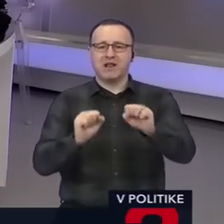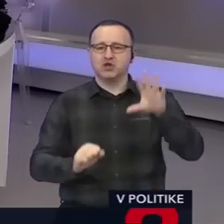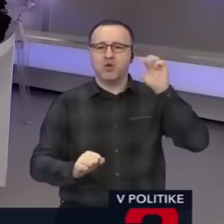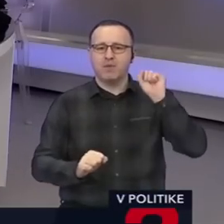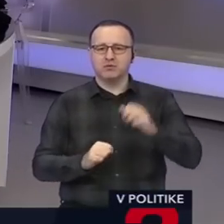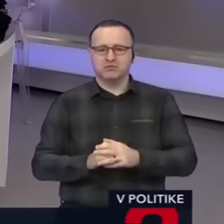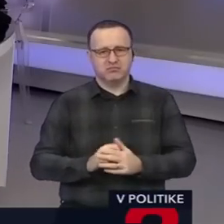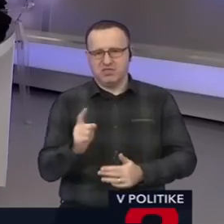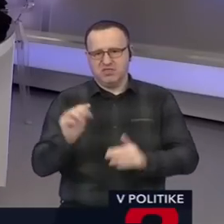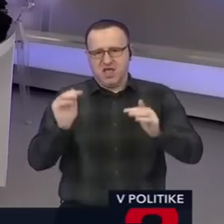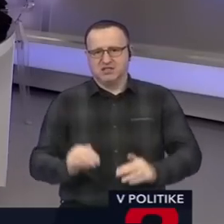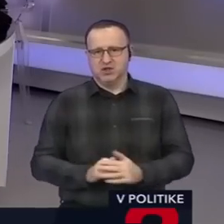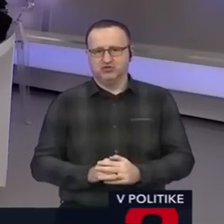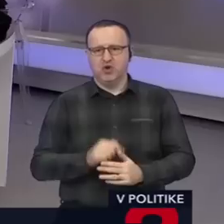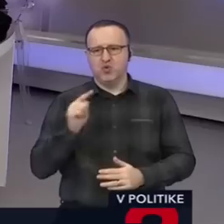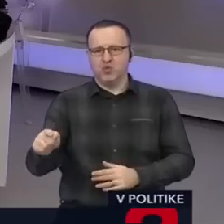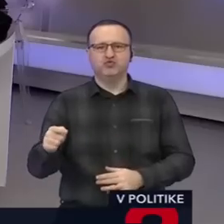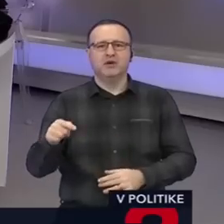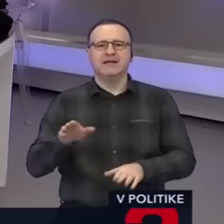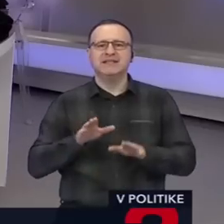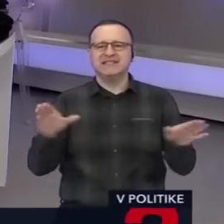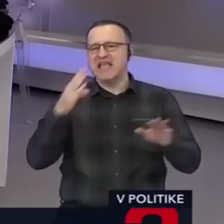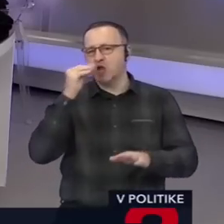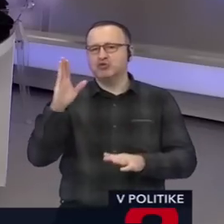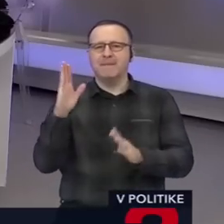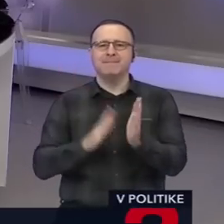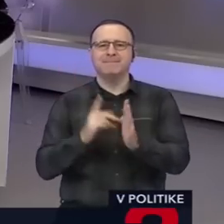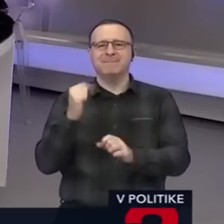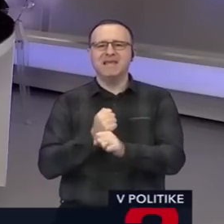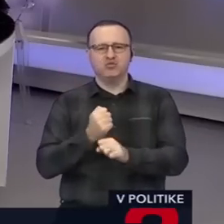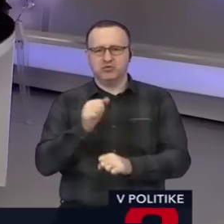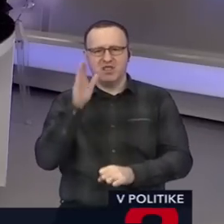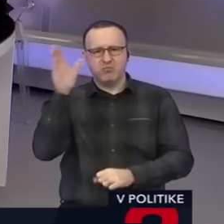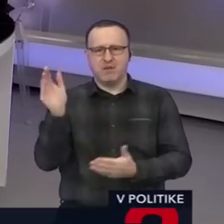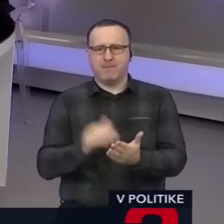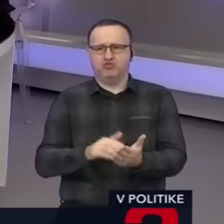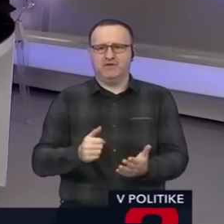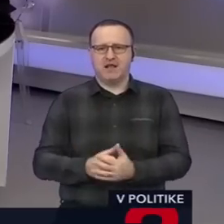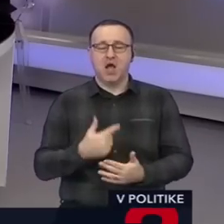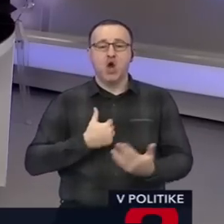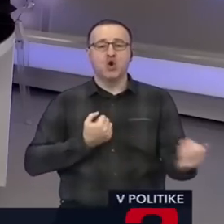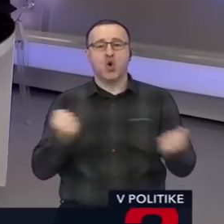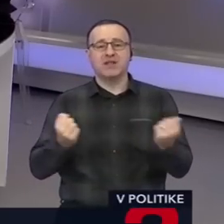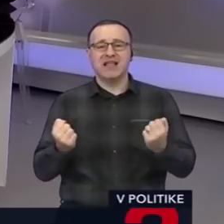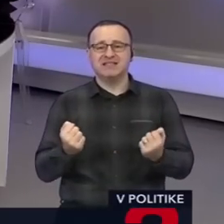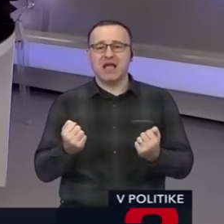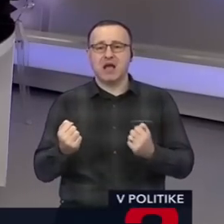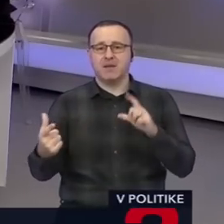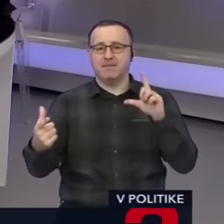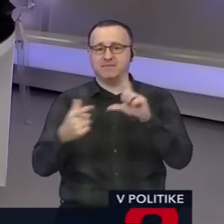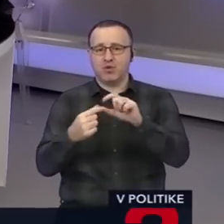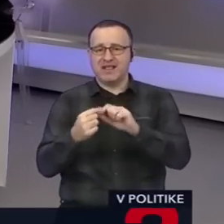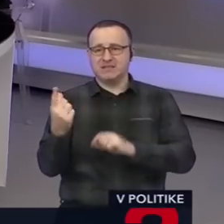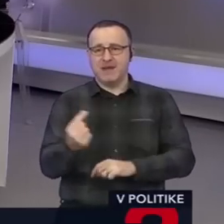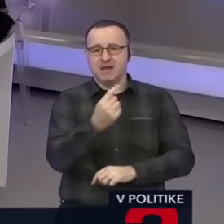lebo to už je založené, to už sa nikdy používať nebude. A tiež, že ak to bude v koordinácii s našimi partnermi a spojencami, no tak samozrejme, že o tom rokujeme však už pol